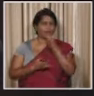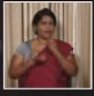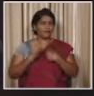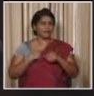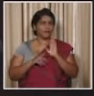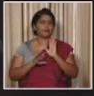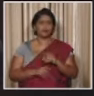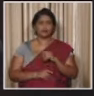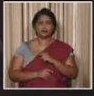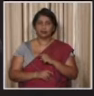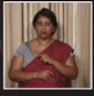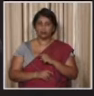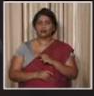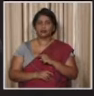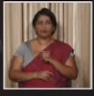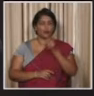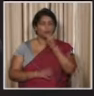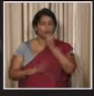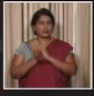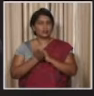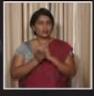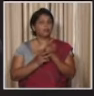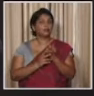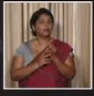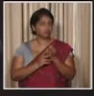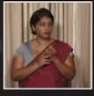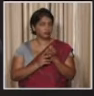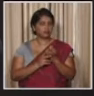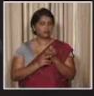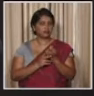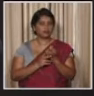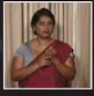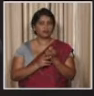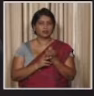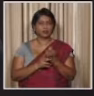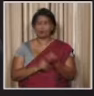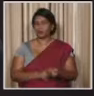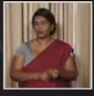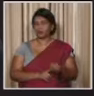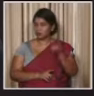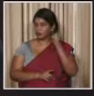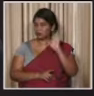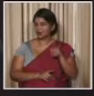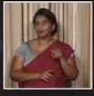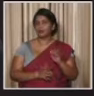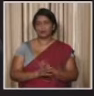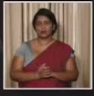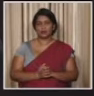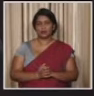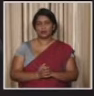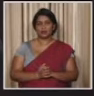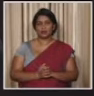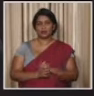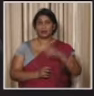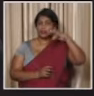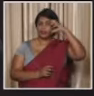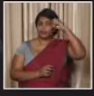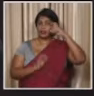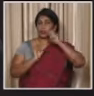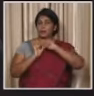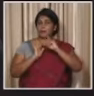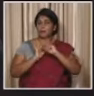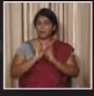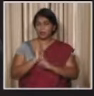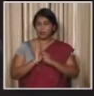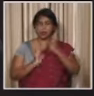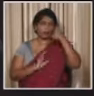මෙන්ම භාණ්ඩ හා සේවා මිල ගණන්ද අධික ලෙස ඉහළ ගොස් ඇත විදුලි බිල ඉන්ධන මිල